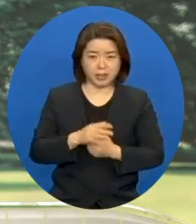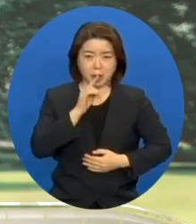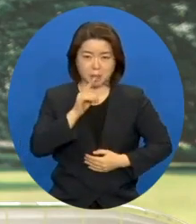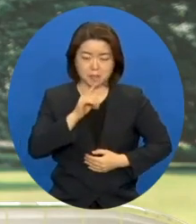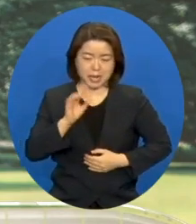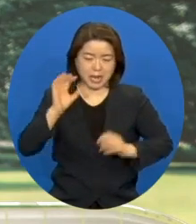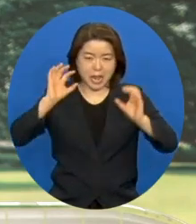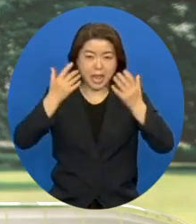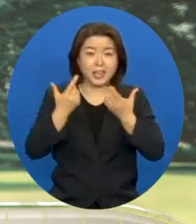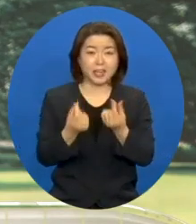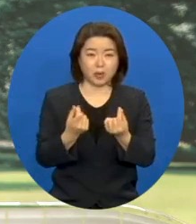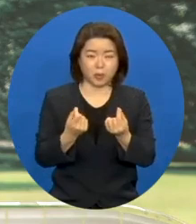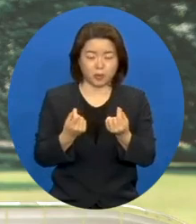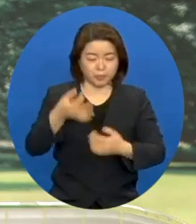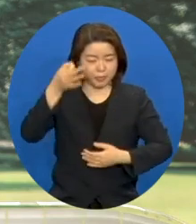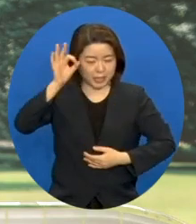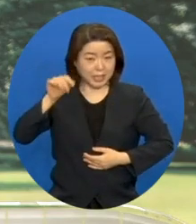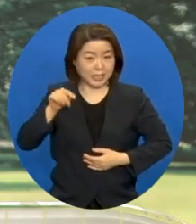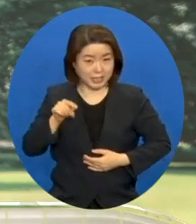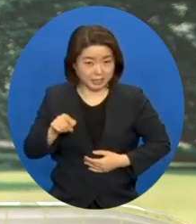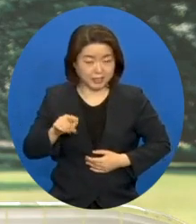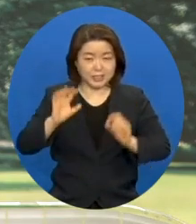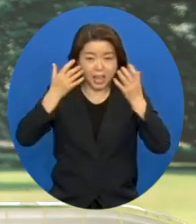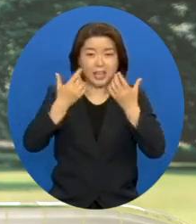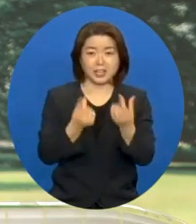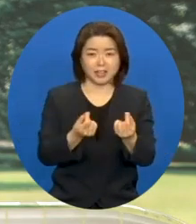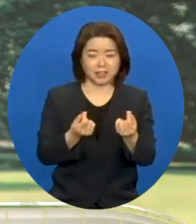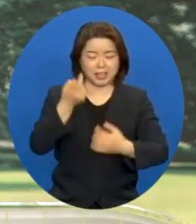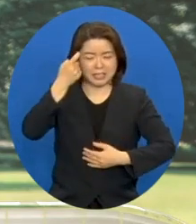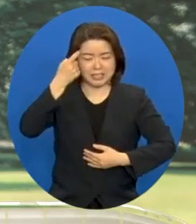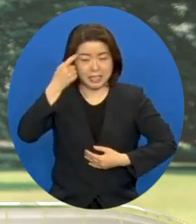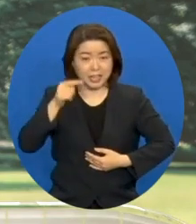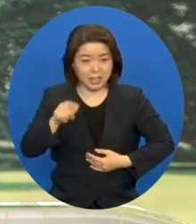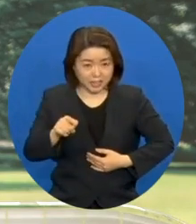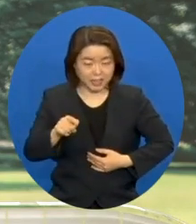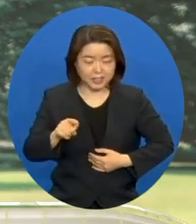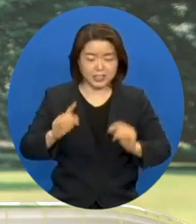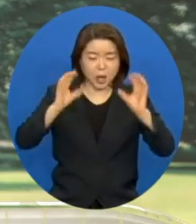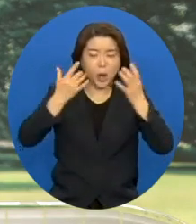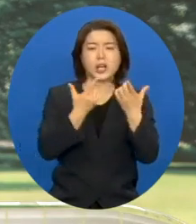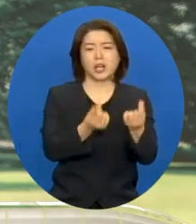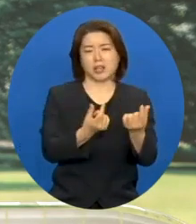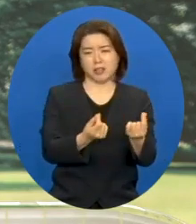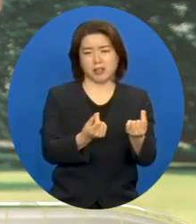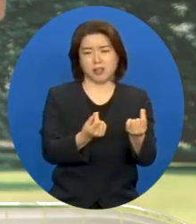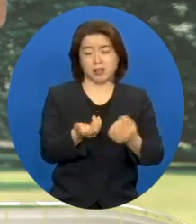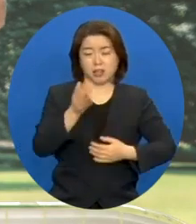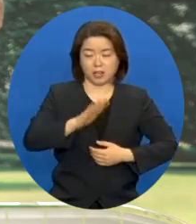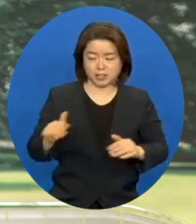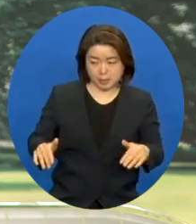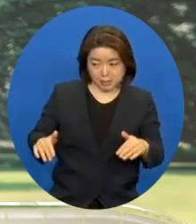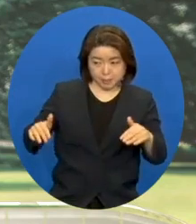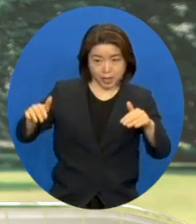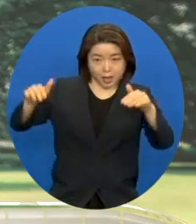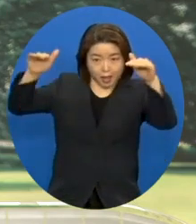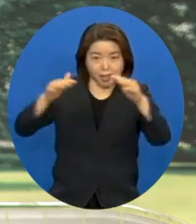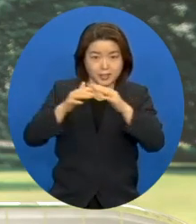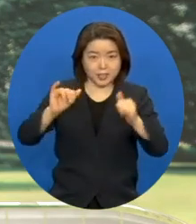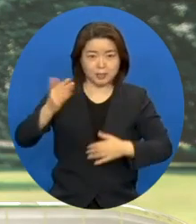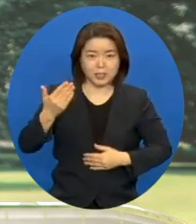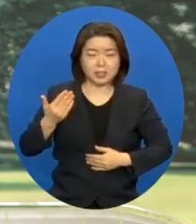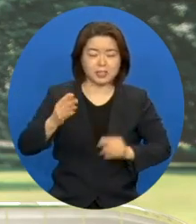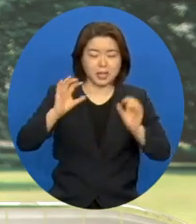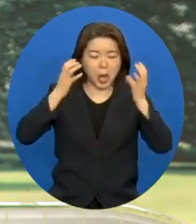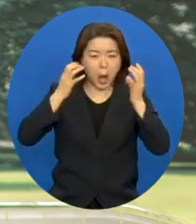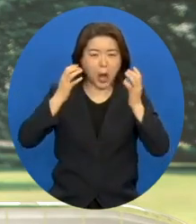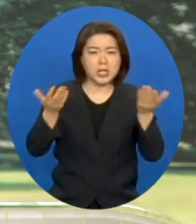어린아이 같고 깨닫는 것이 어린아이 같고 생각하는 것이 어린아이 같다가 장성한 사람이 되어서는 어린아이의